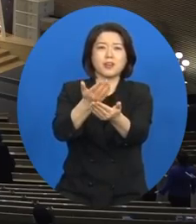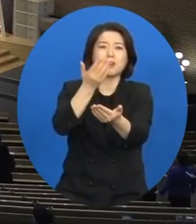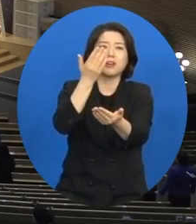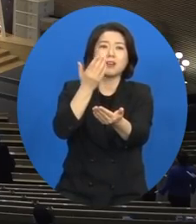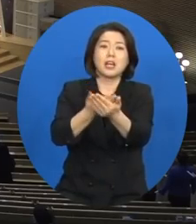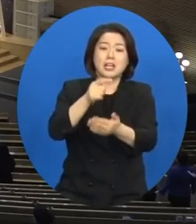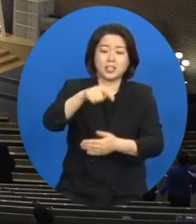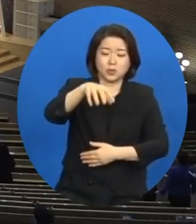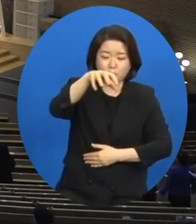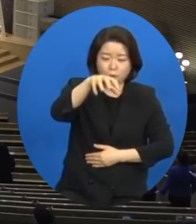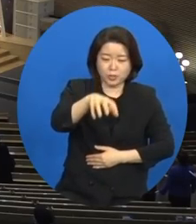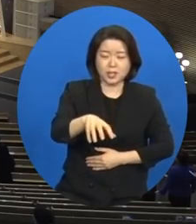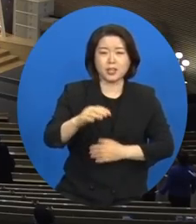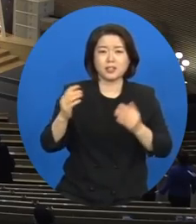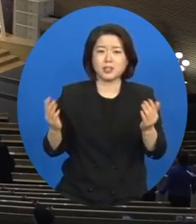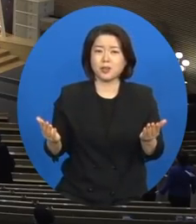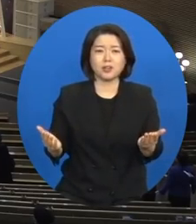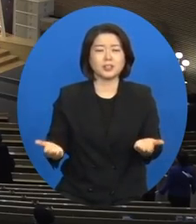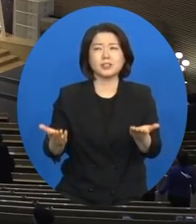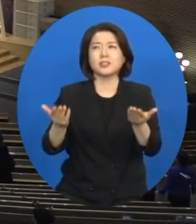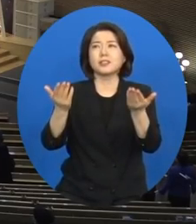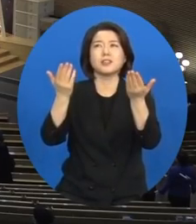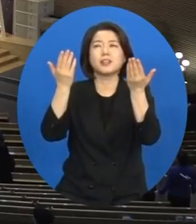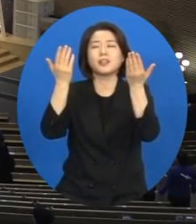앉으소서. 이곳에서